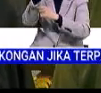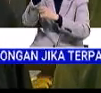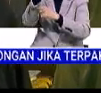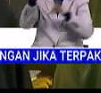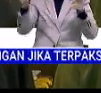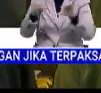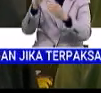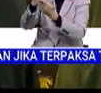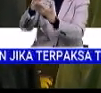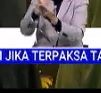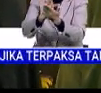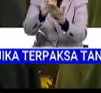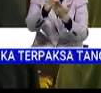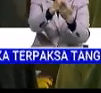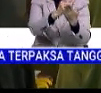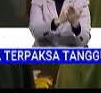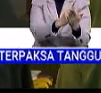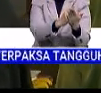beberapa kursus,